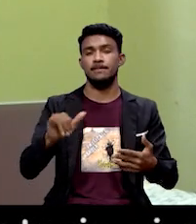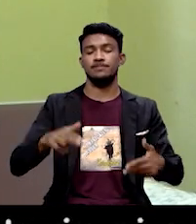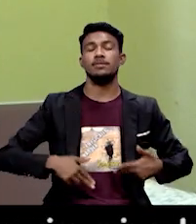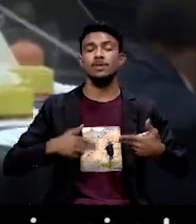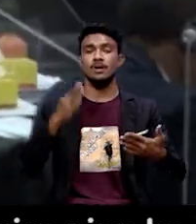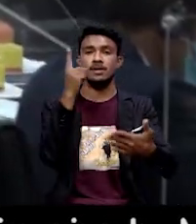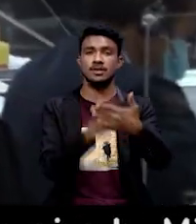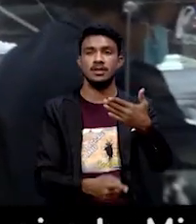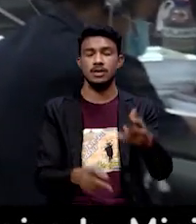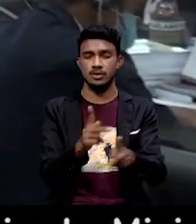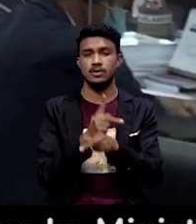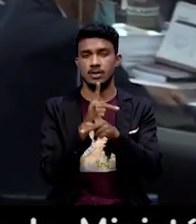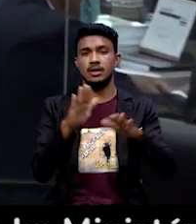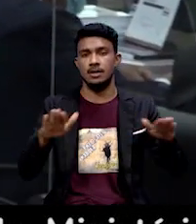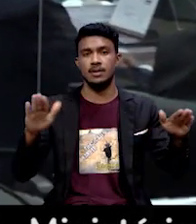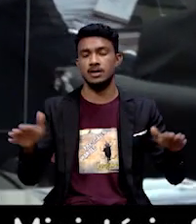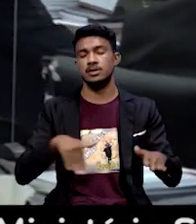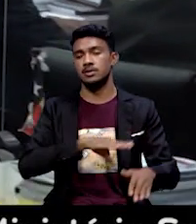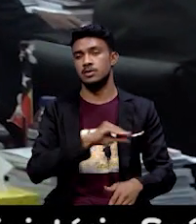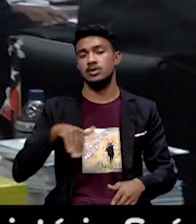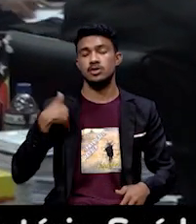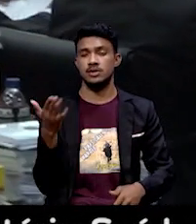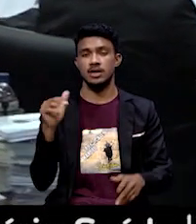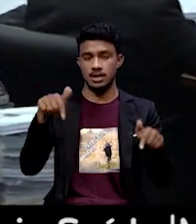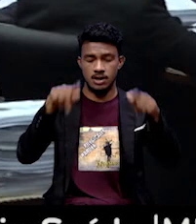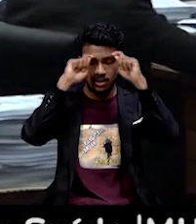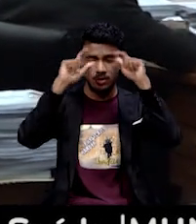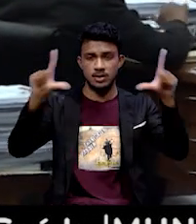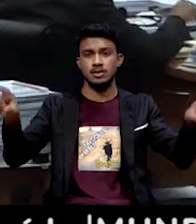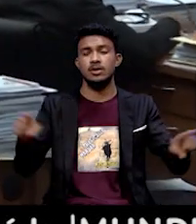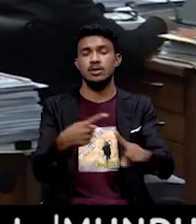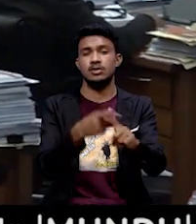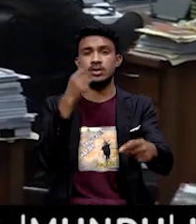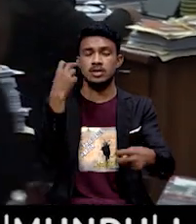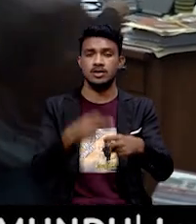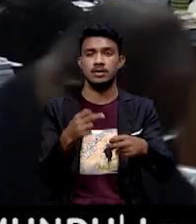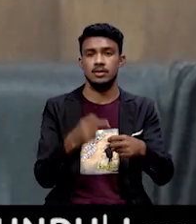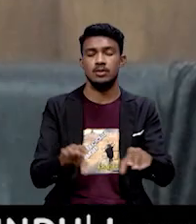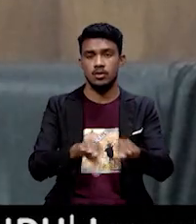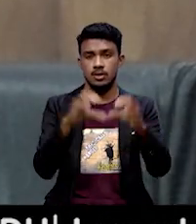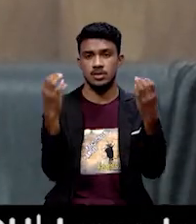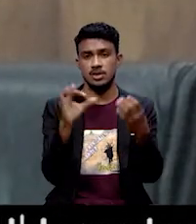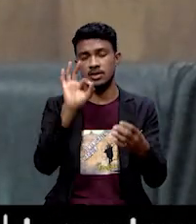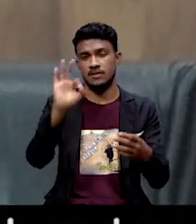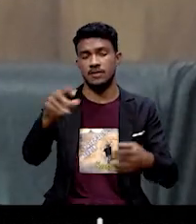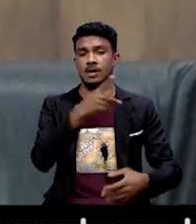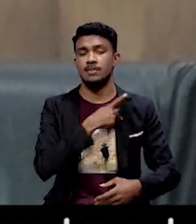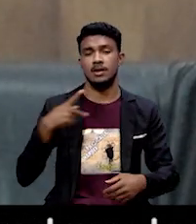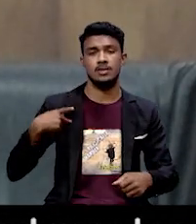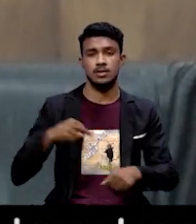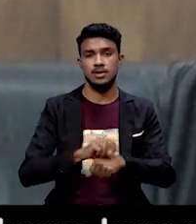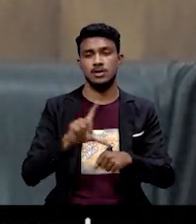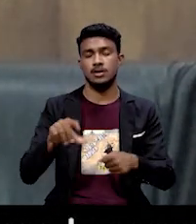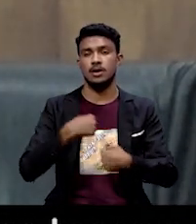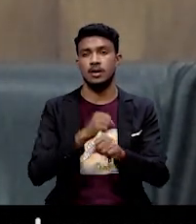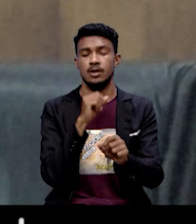proteze labarek ho foinsae sira iha Timor Leste, husi perigo, Komisão EFI Parlamento Nacional nebe trata